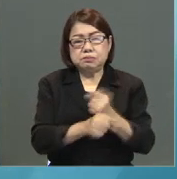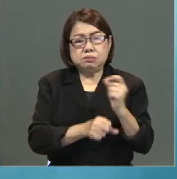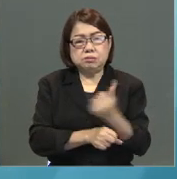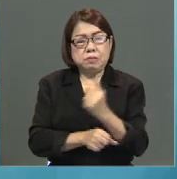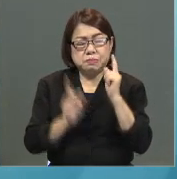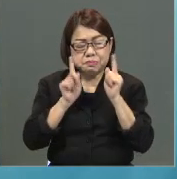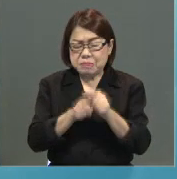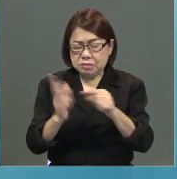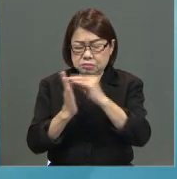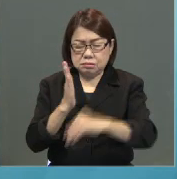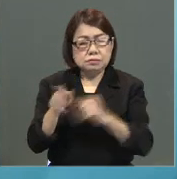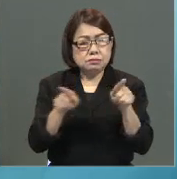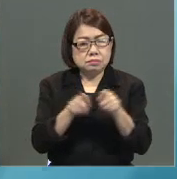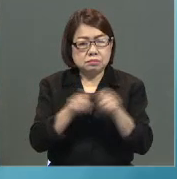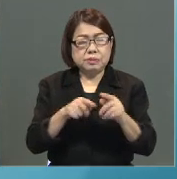ฉุกเฉินเราถึงจะปฏิบัติตรงนี้ได้ซึ่งมันจะเกี่ยวข้องกับพระก็จะเฉยไม่ได้เกี่ยวข้องกับติดเชื้อรักษากันในโรงพยาบาลอย่างที่ว่านะครับอย่างที่เราเคยคุยกันไม่ได้เชื่อมโยงไปถึงการเดินทางเข้ามาในต่างประเทศพูดถึงการเคลื่อนย้ายการใช้พาหนะยานอากาศยานการตรวจคนเข้าเมืองจิปาถะอีกมากมายคลองสี่สิบกฎหมายนะครับต้องเป็นเอกภาพและรวดเร็วนี่คือความสำคัญในการที่จะให้เกิดพ.ร.ก.